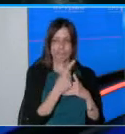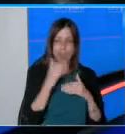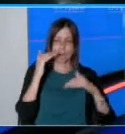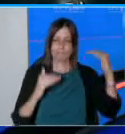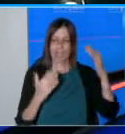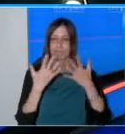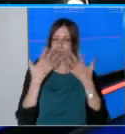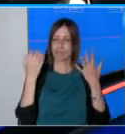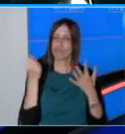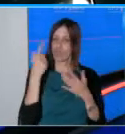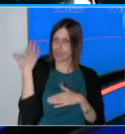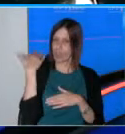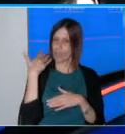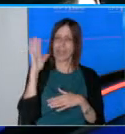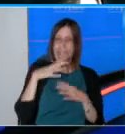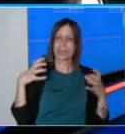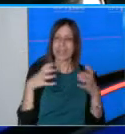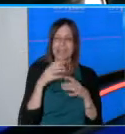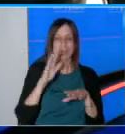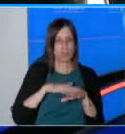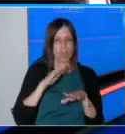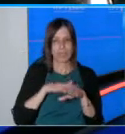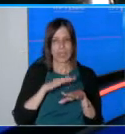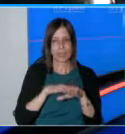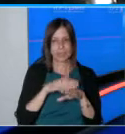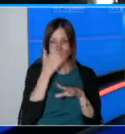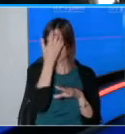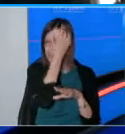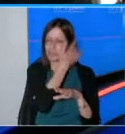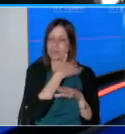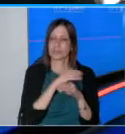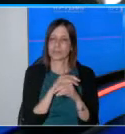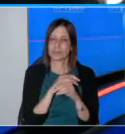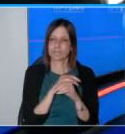גדולים, ששבוע שעבר גם קבינט המומחים, שפרופסור רהב וחברה בו,